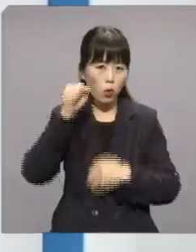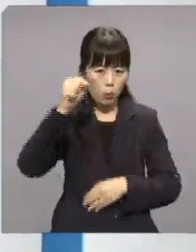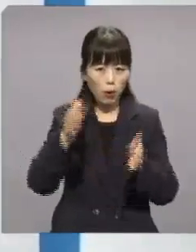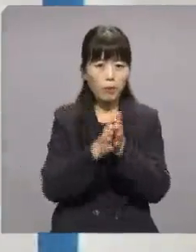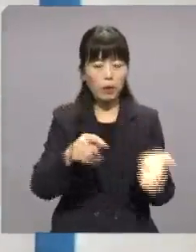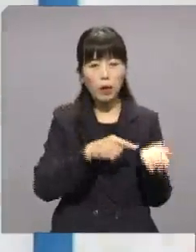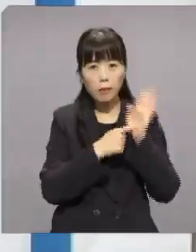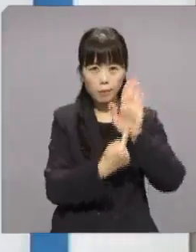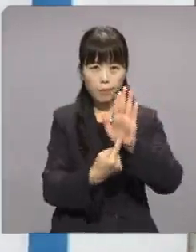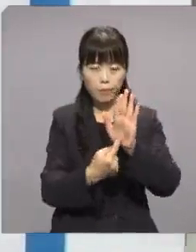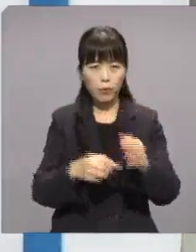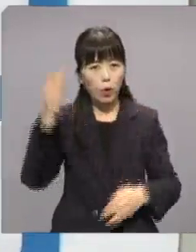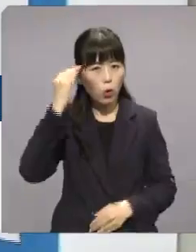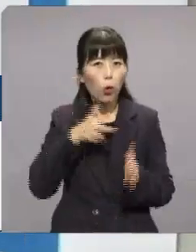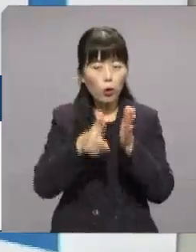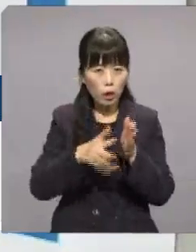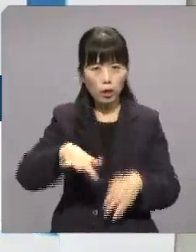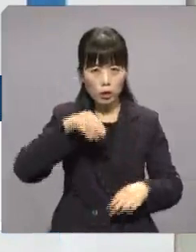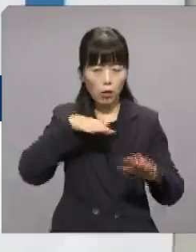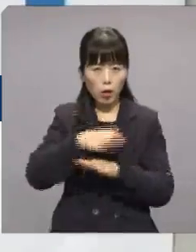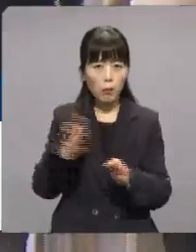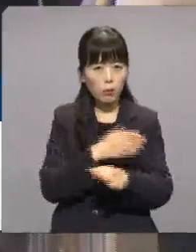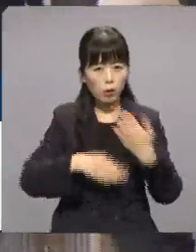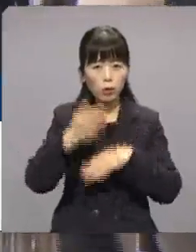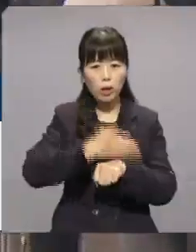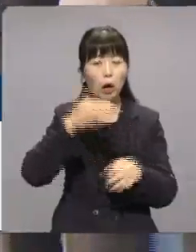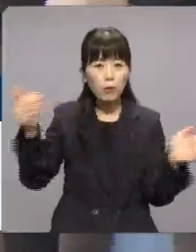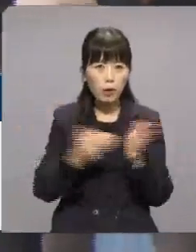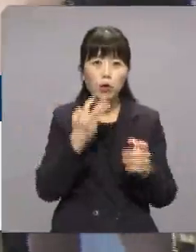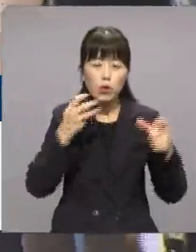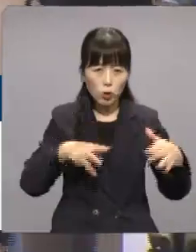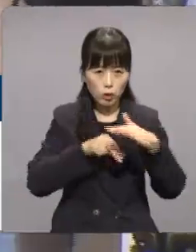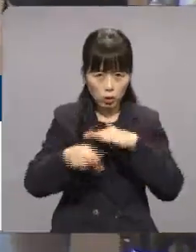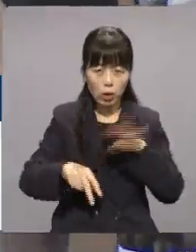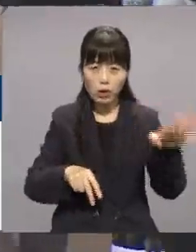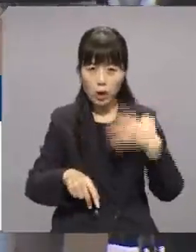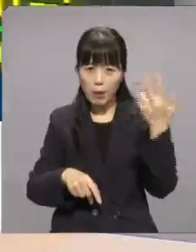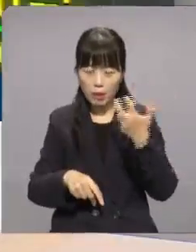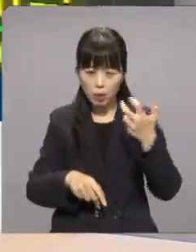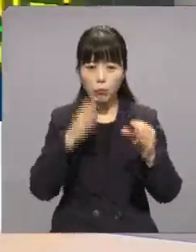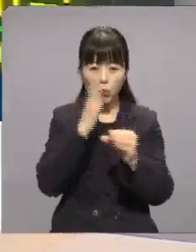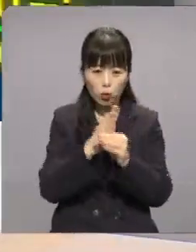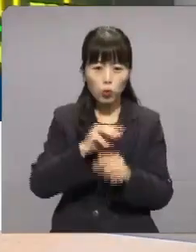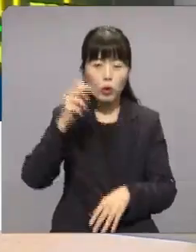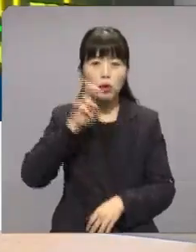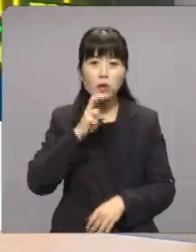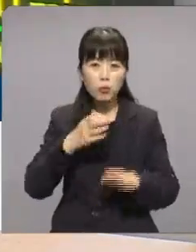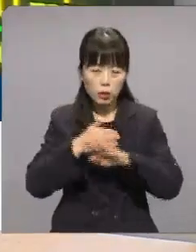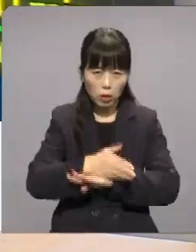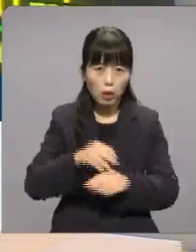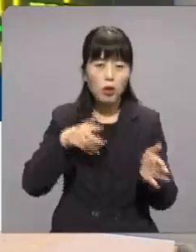들어가겠다고 밝혔습니다. 코레일은 오늘 첫 차부터 오전 9시까지 수도권 전철 470여 대 가운데 20분 이상